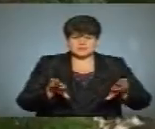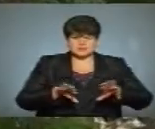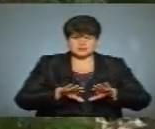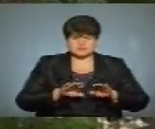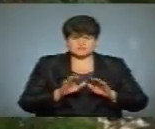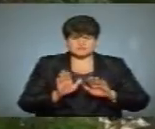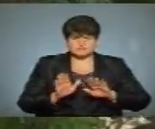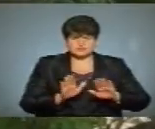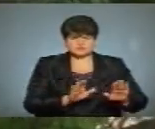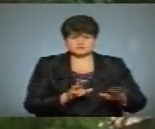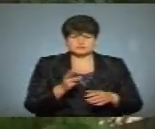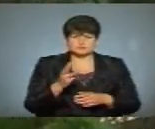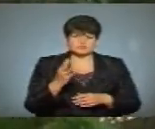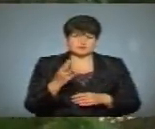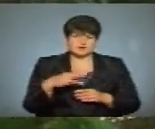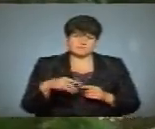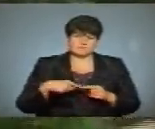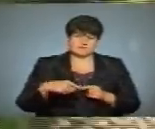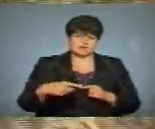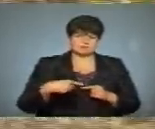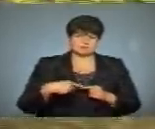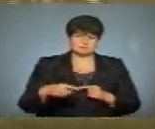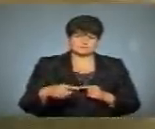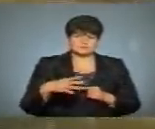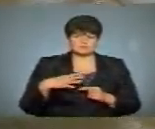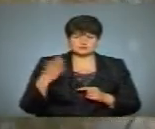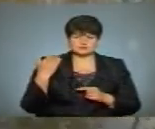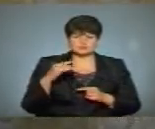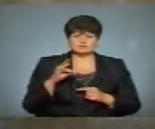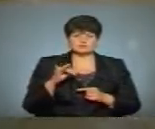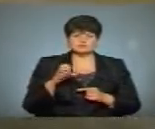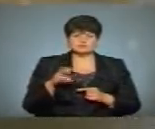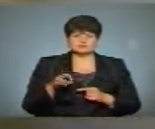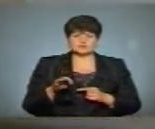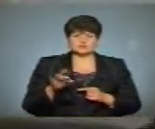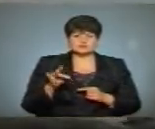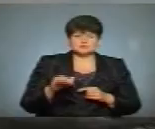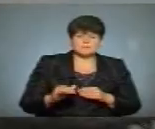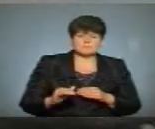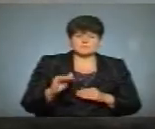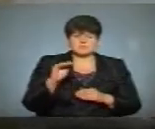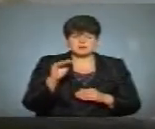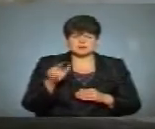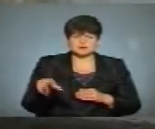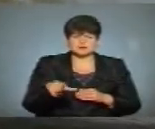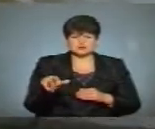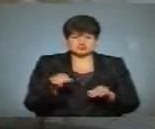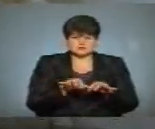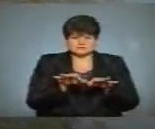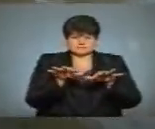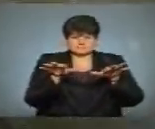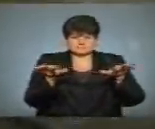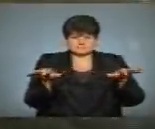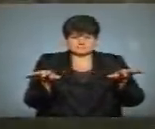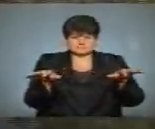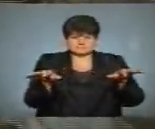3-4 від основного, де було русло. Русло підняли, річка вийшла з берегів